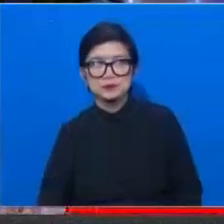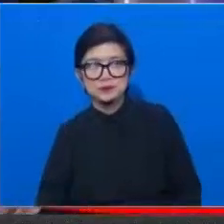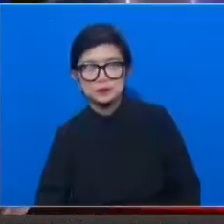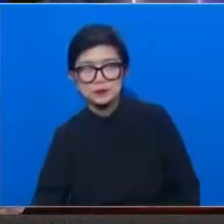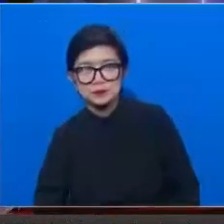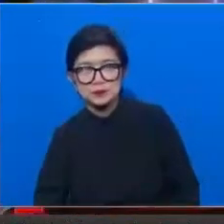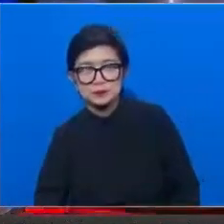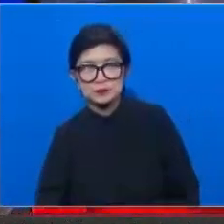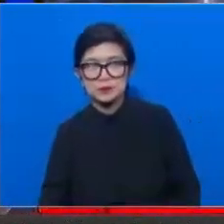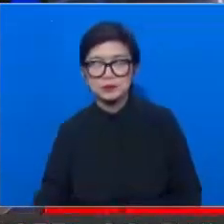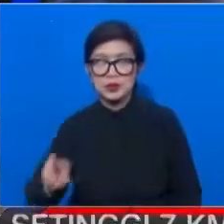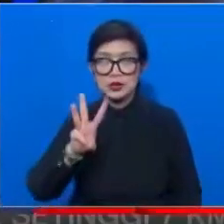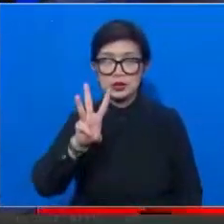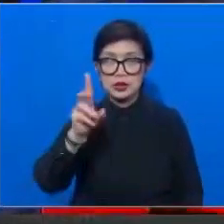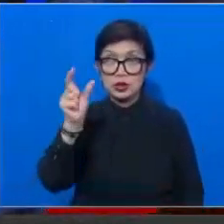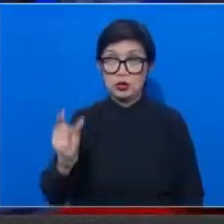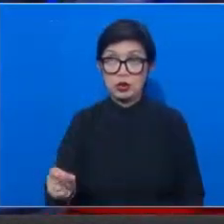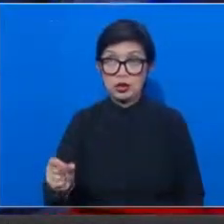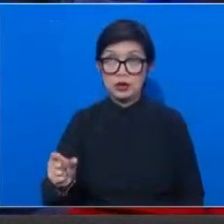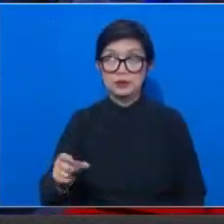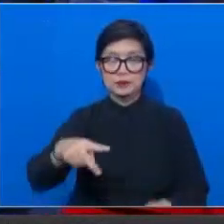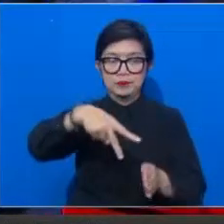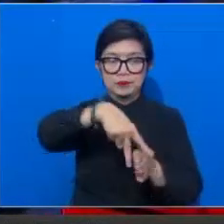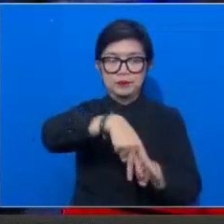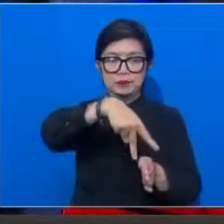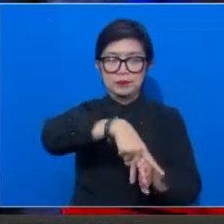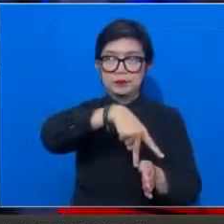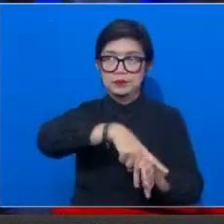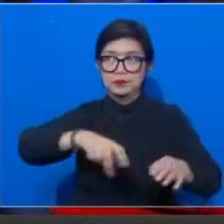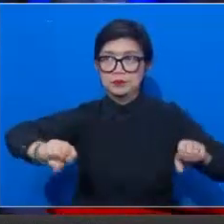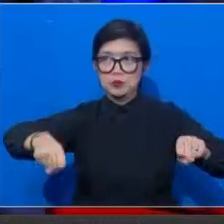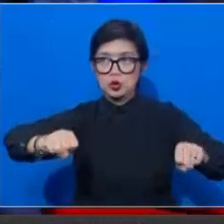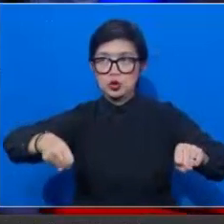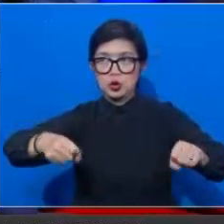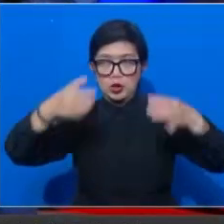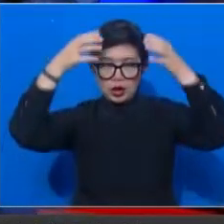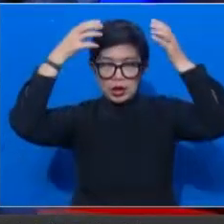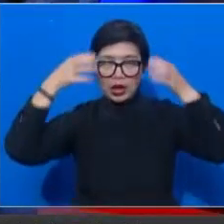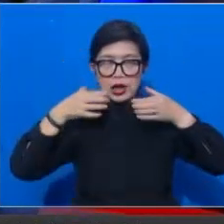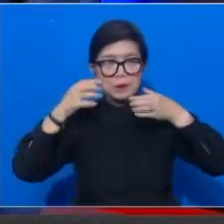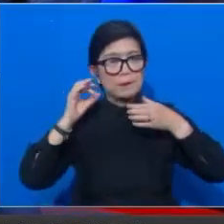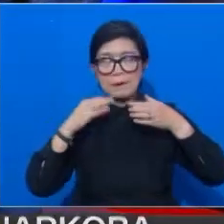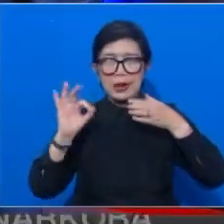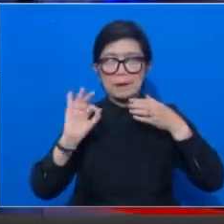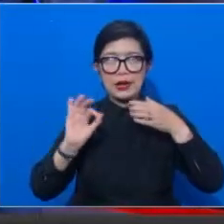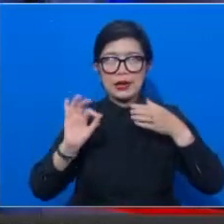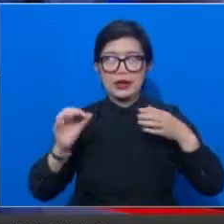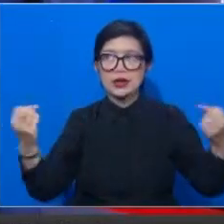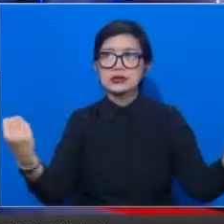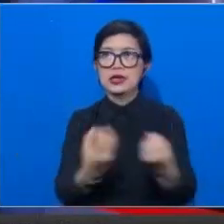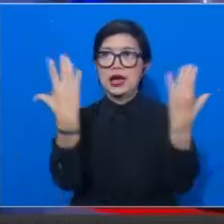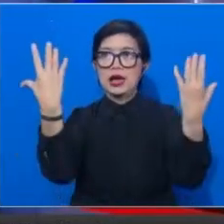3 orang pelajar berboncengan satu sepeda motor dan tidak mengenakan helm terlibat kecelakaan dengan sebuah truk di Sinjai, Sulawesi